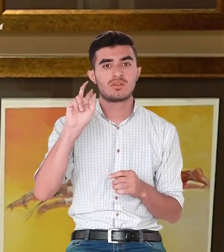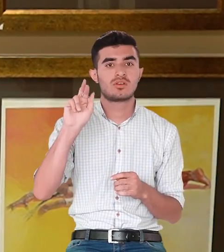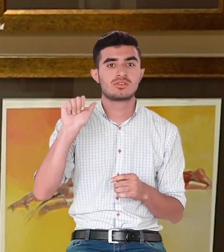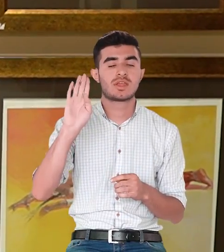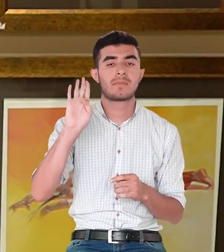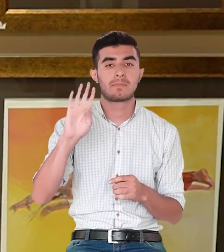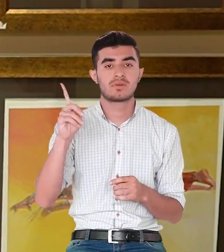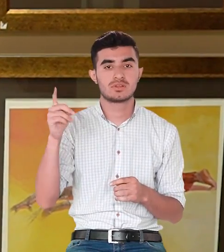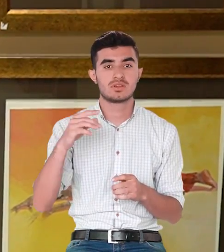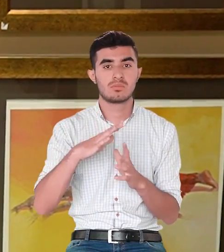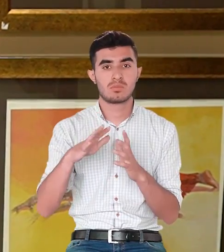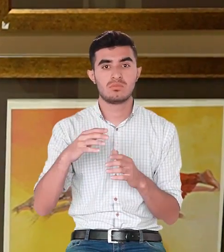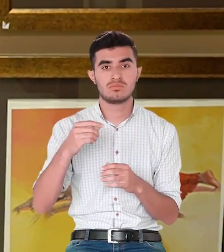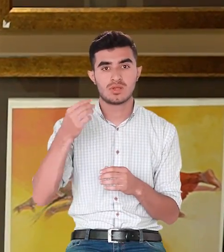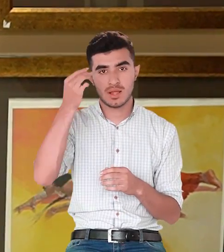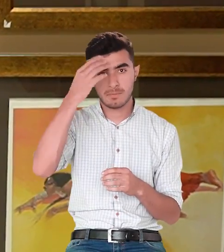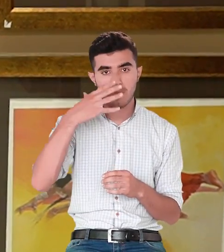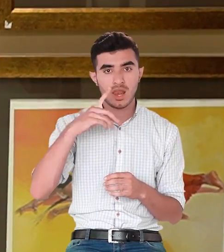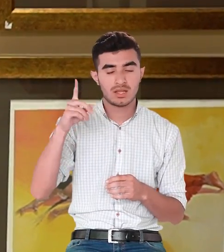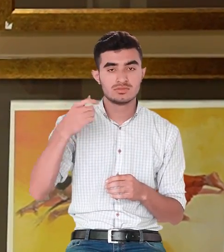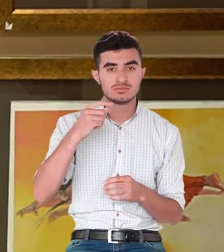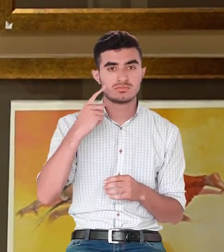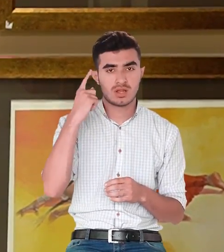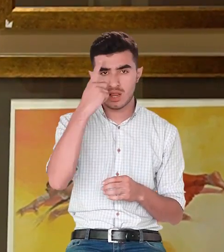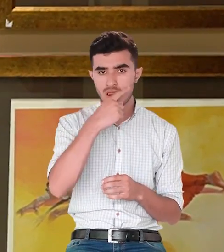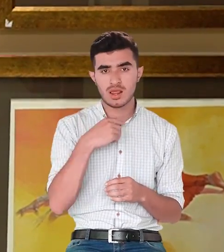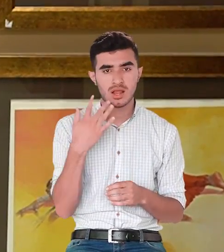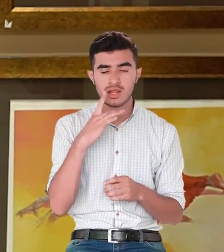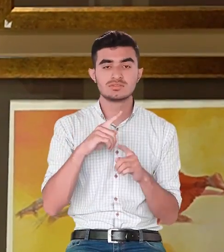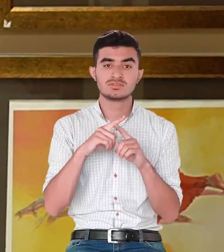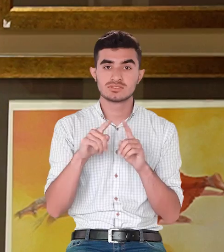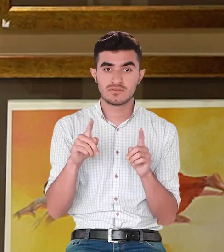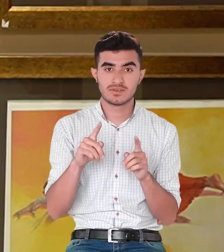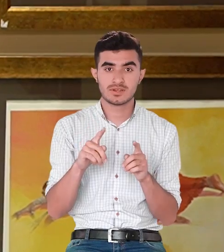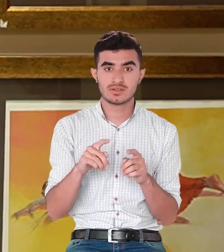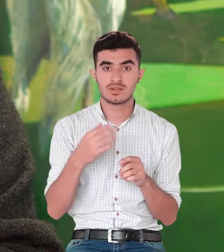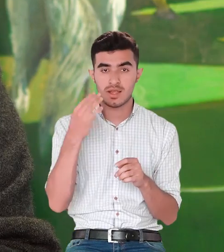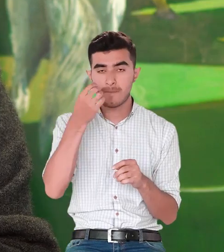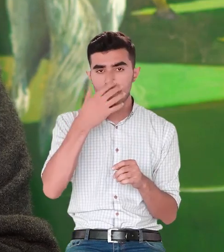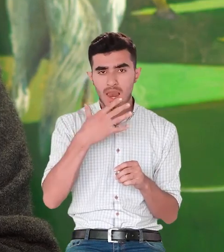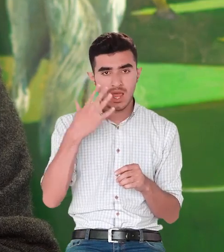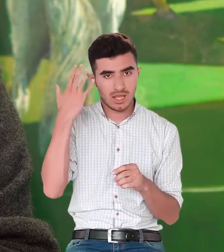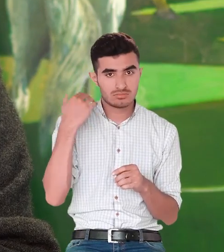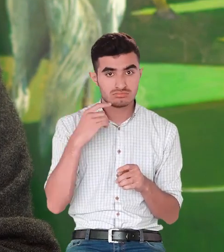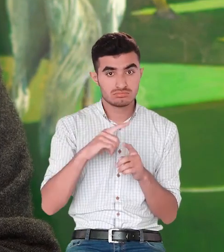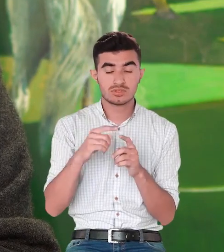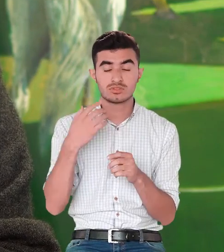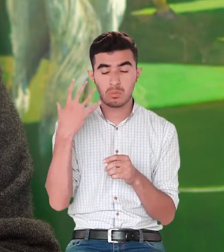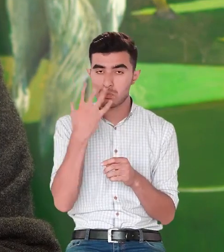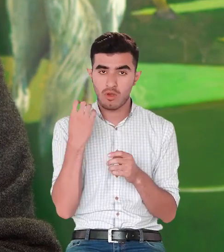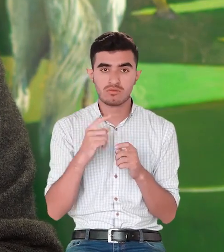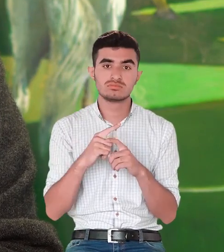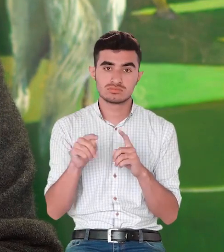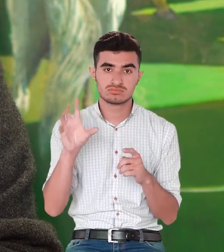فیسز جو ہے وہ بہت زیادہ ڈارک ہے لیکن بہت زیادہ خوبصورت ہوتے ہیں. پورٹریٹ میری کمزوری